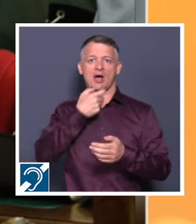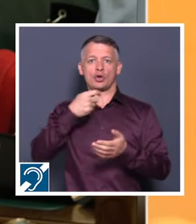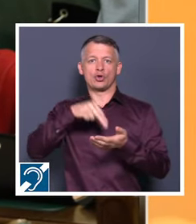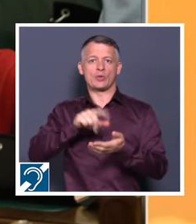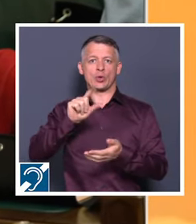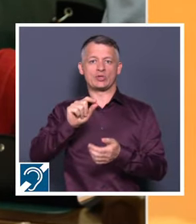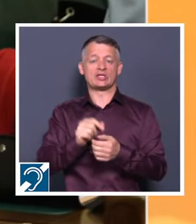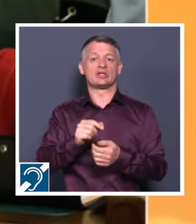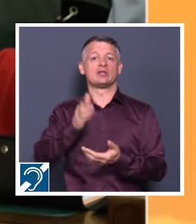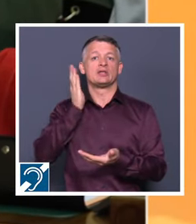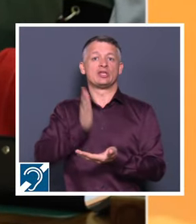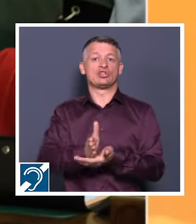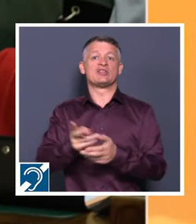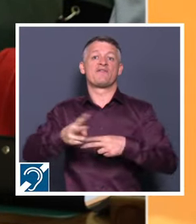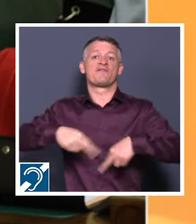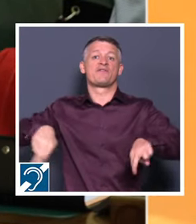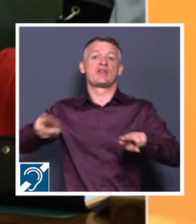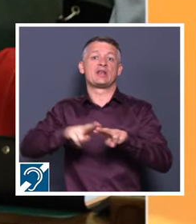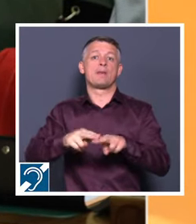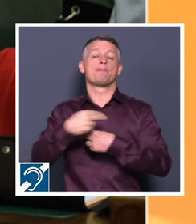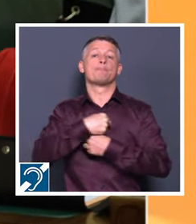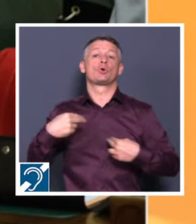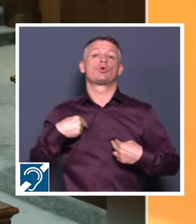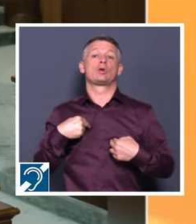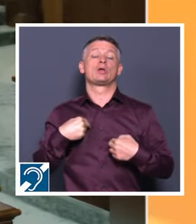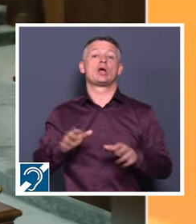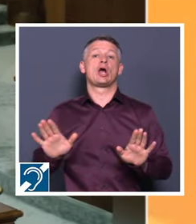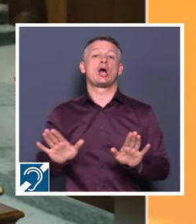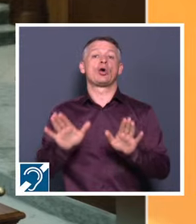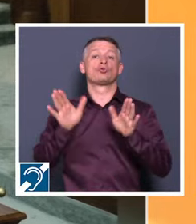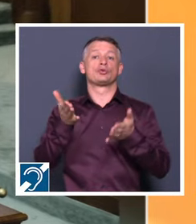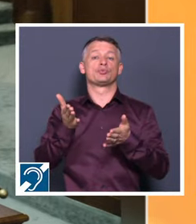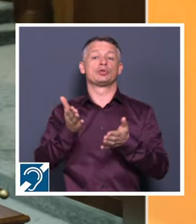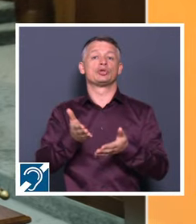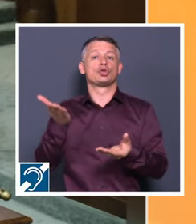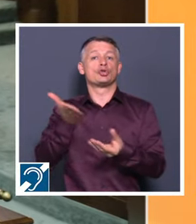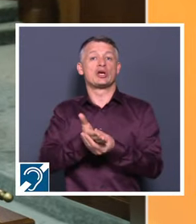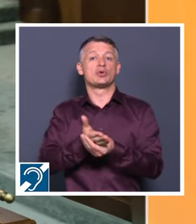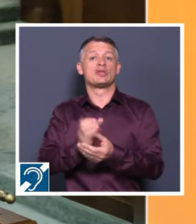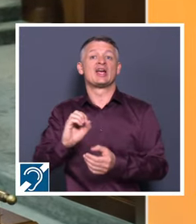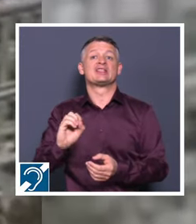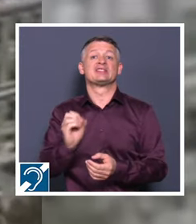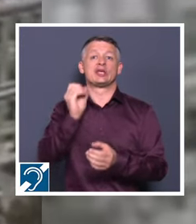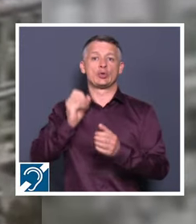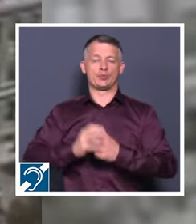fost considerată definitivă și procurorii au început dosarul de la zero.